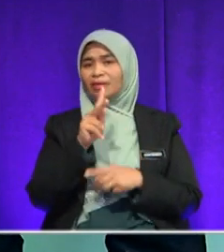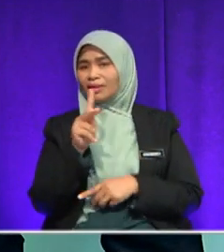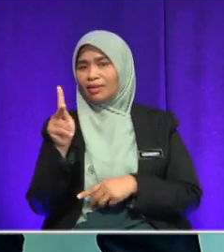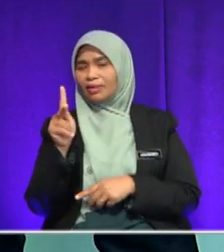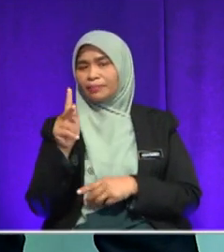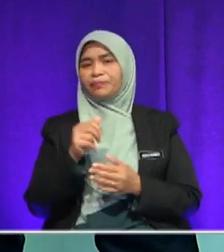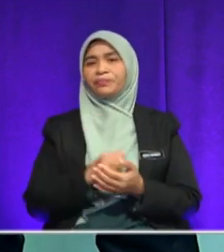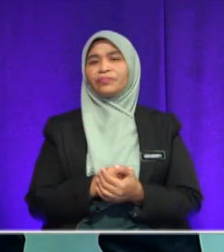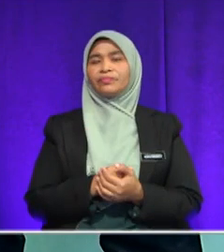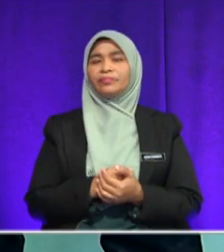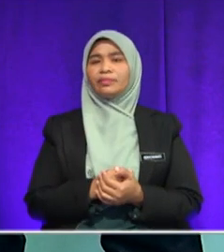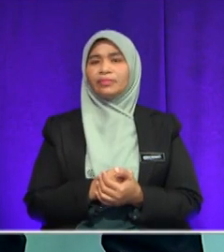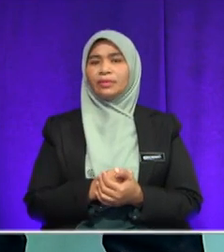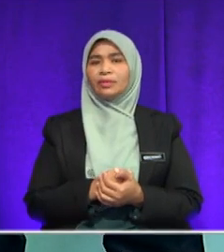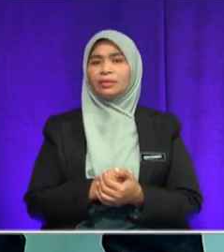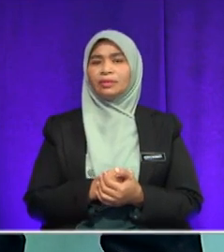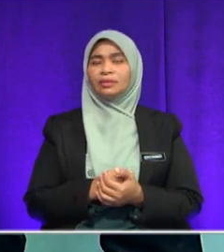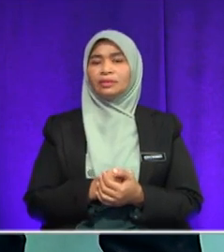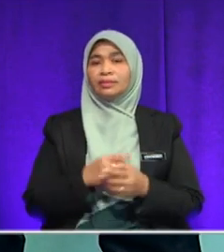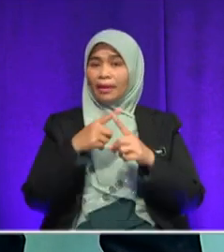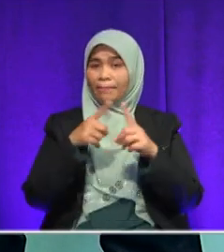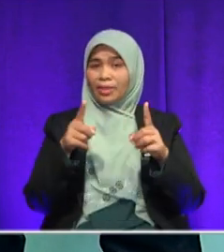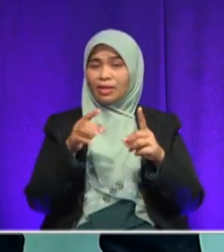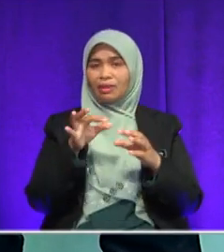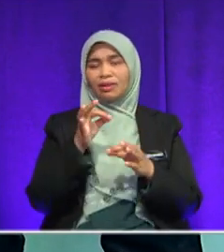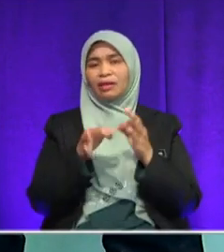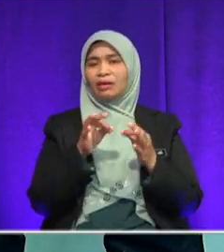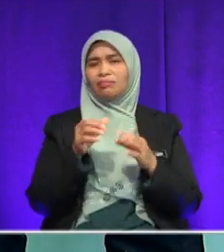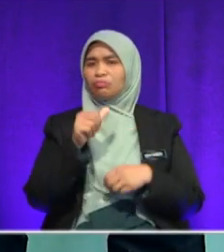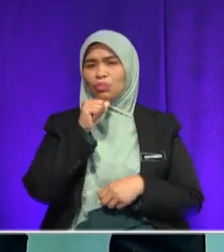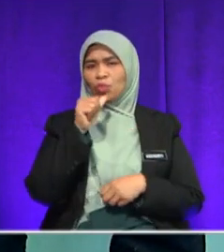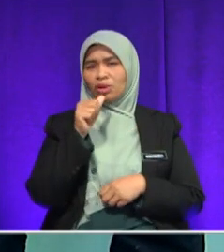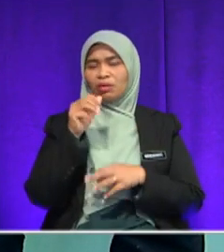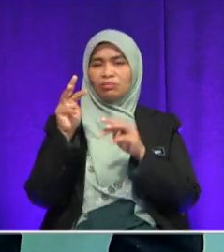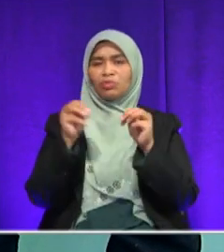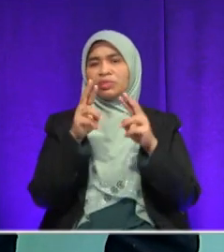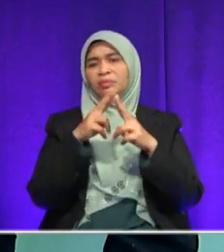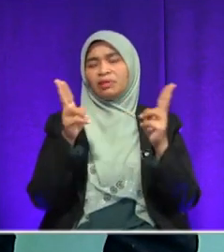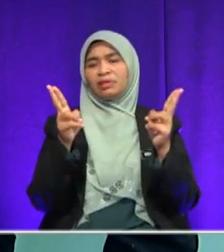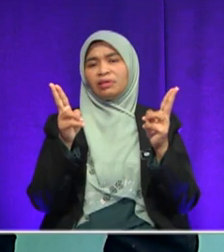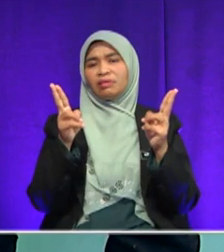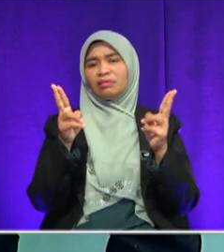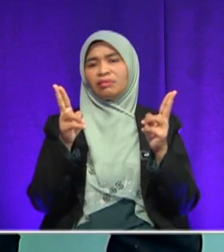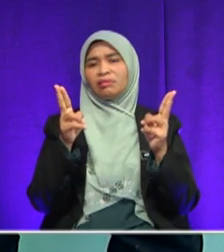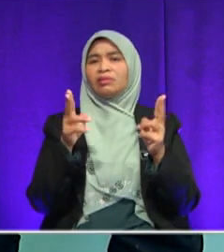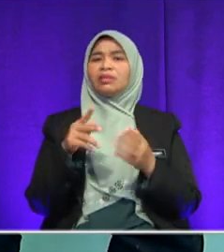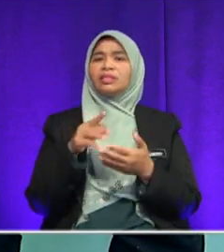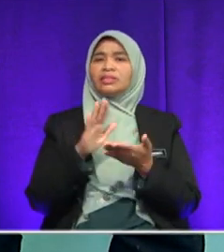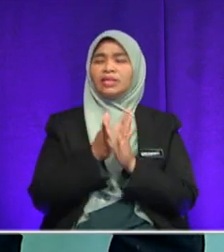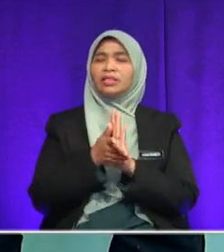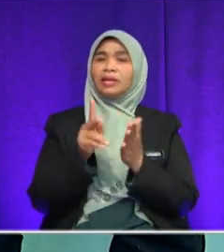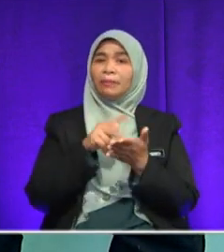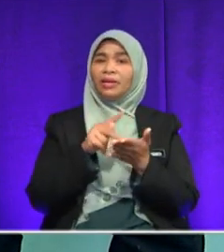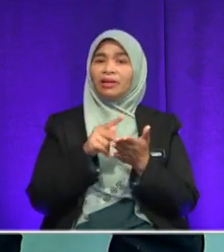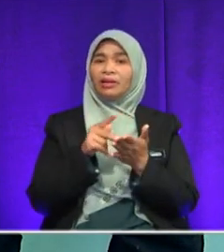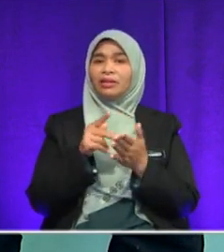tadi akan beralih ke kanan. Sebaliknya, apabila bukan musim perayaan, kuantiti yang diminta ke